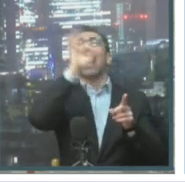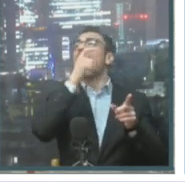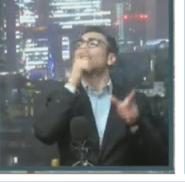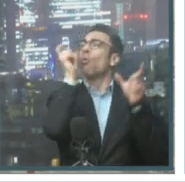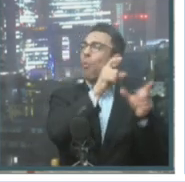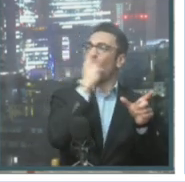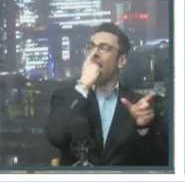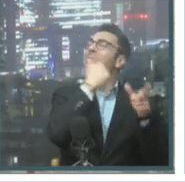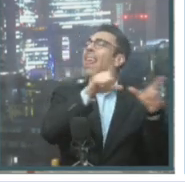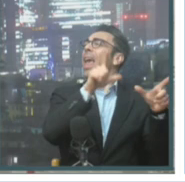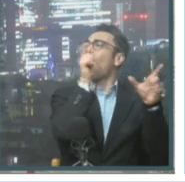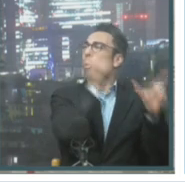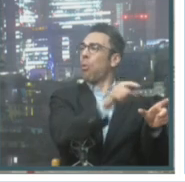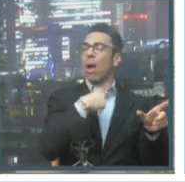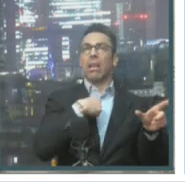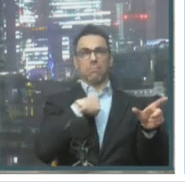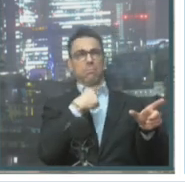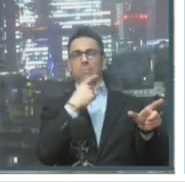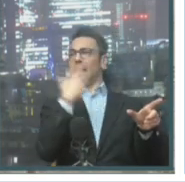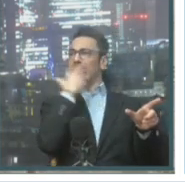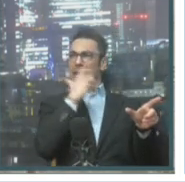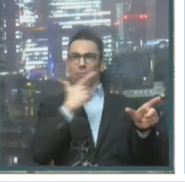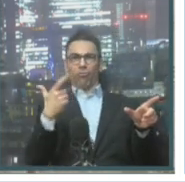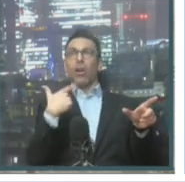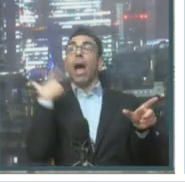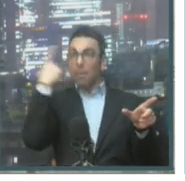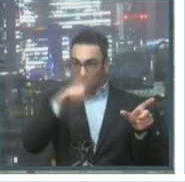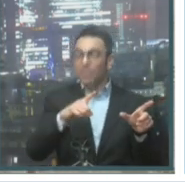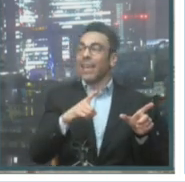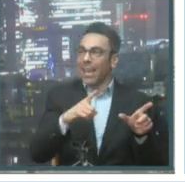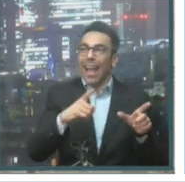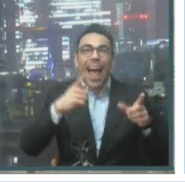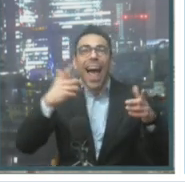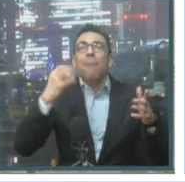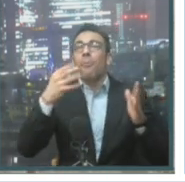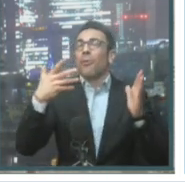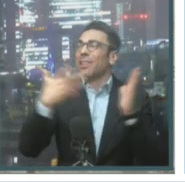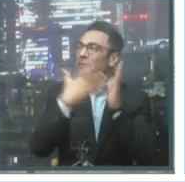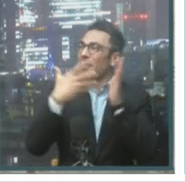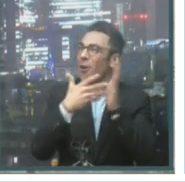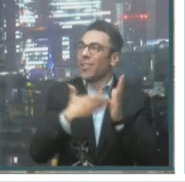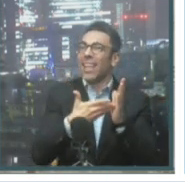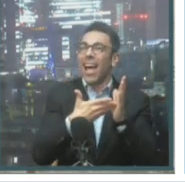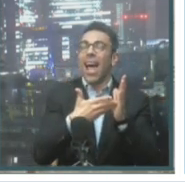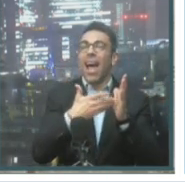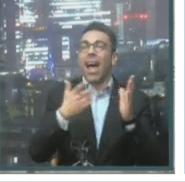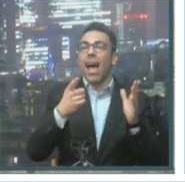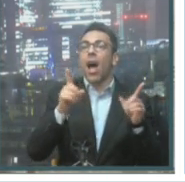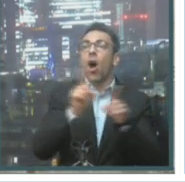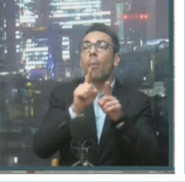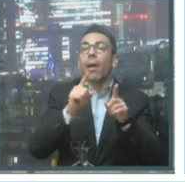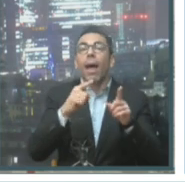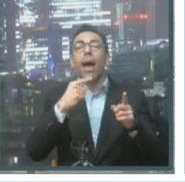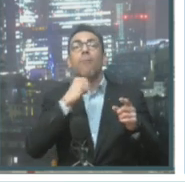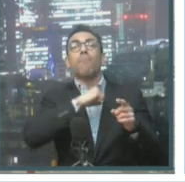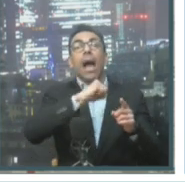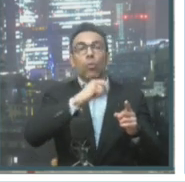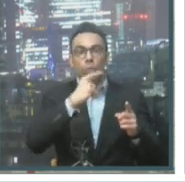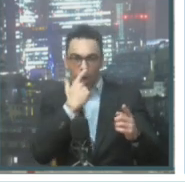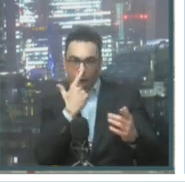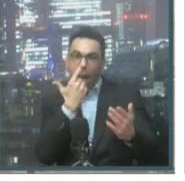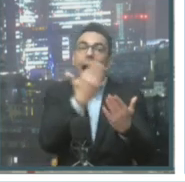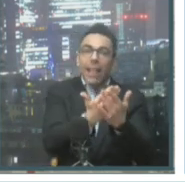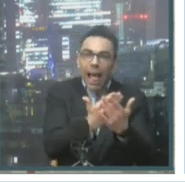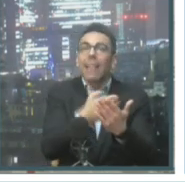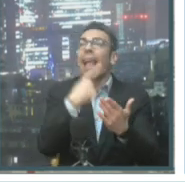americana per per voi qui venne anche quando difficoltà modo di riuscire ad adattare la battuta anche la lingua